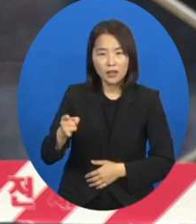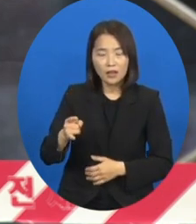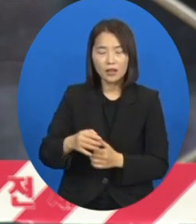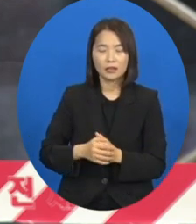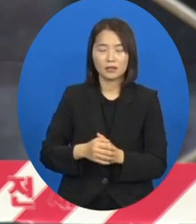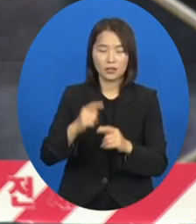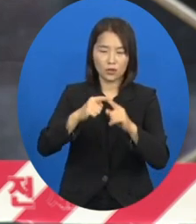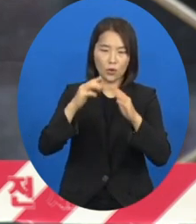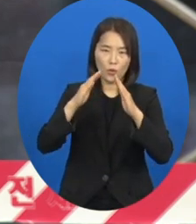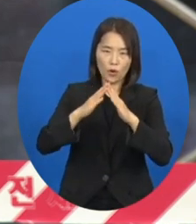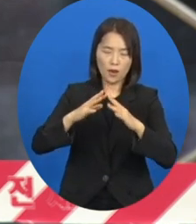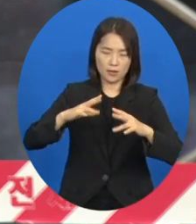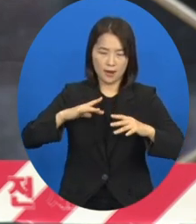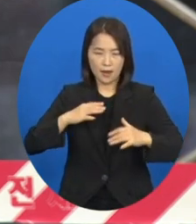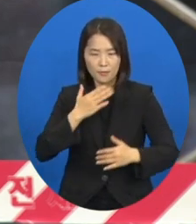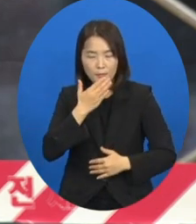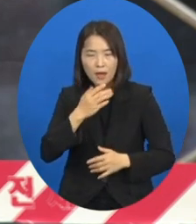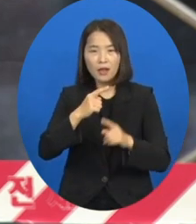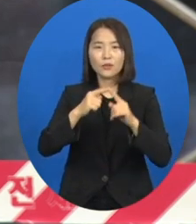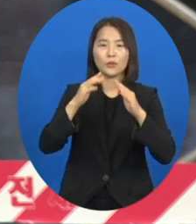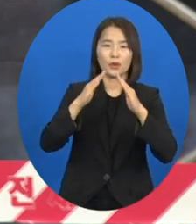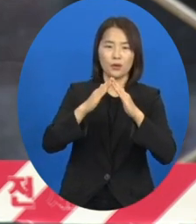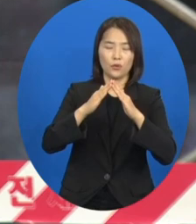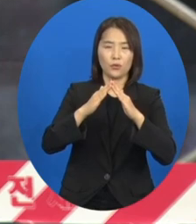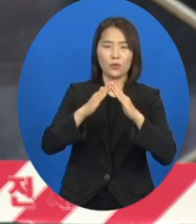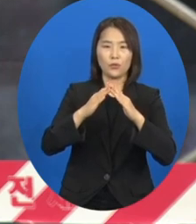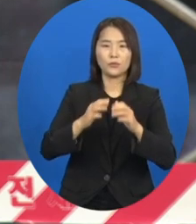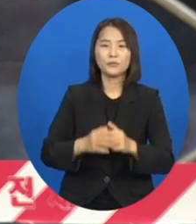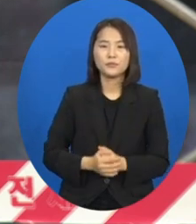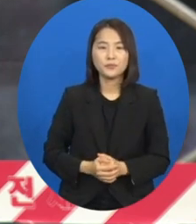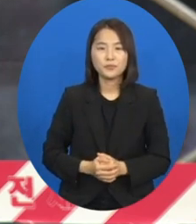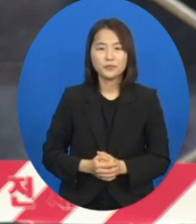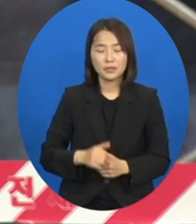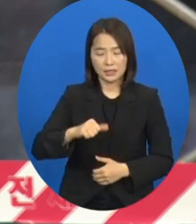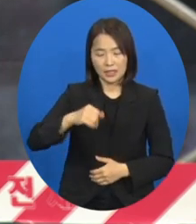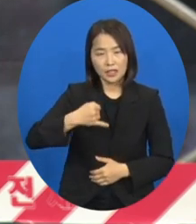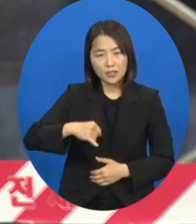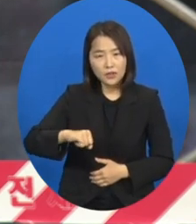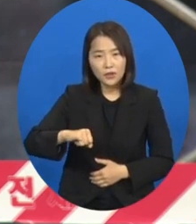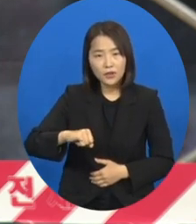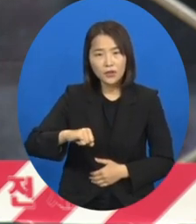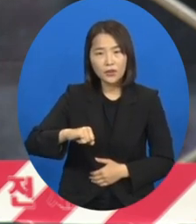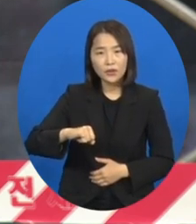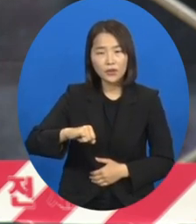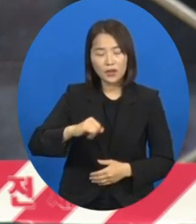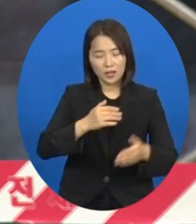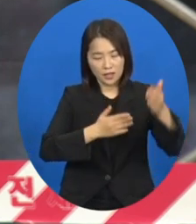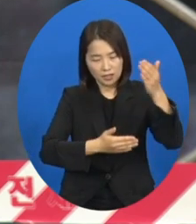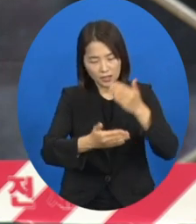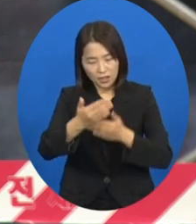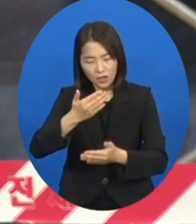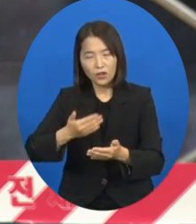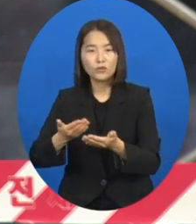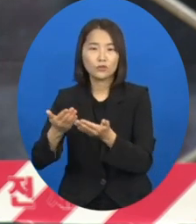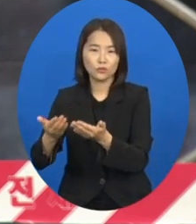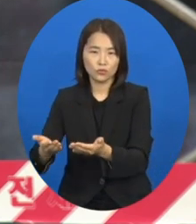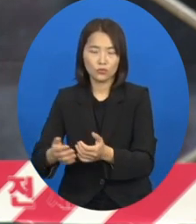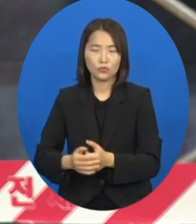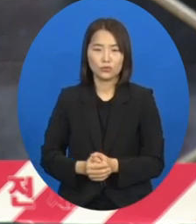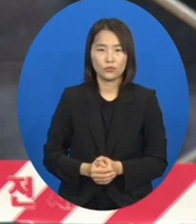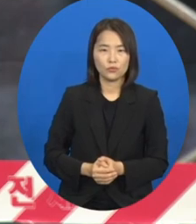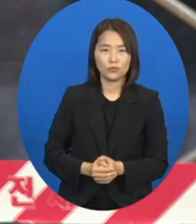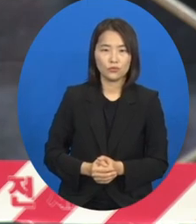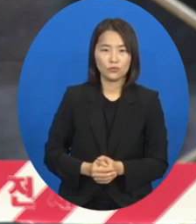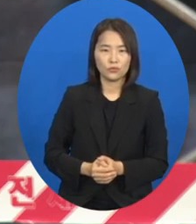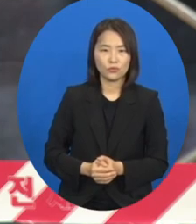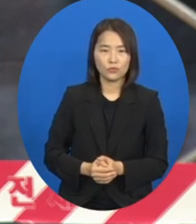교회를 자랑할 만한 교회로 우리 후배들에게 우리 자녀들에게 이어져 가고 누구에게나